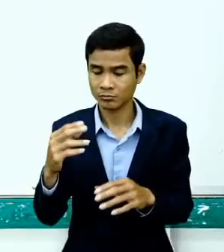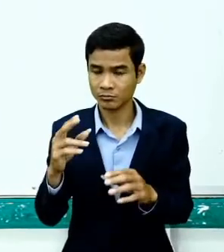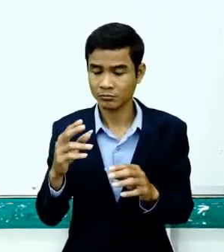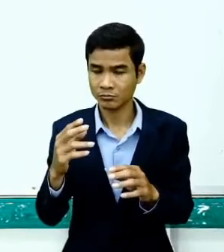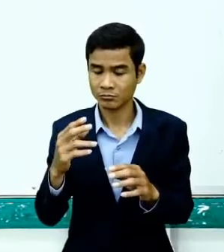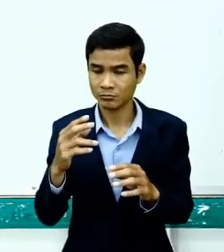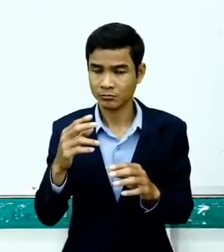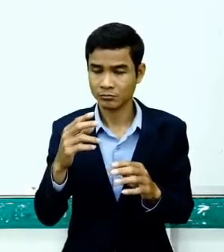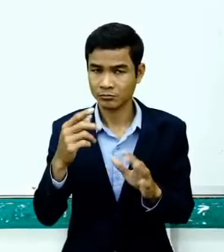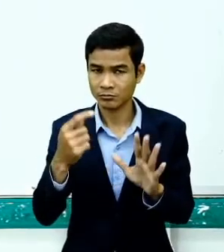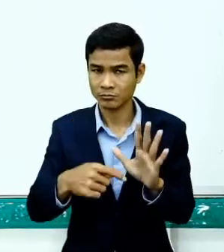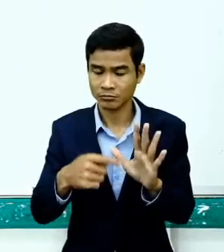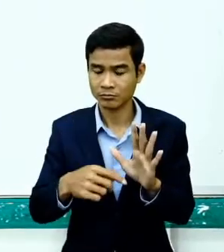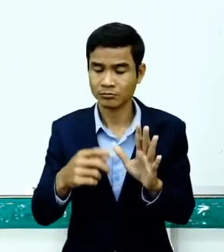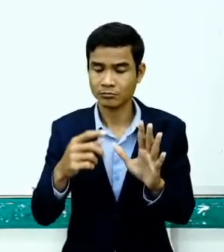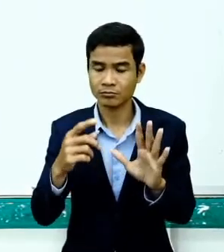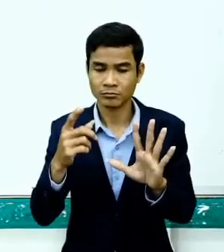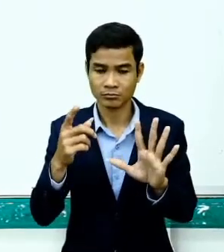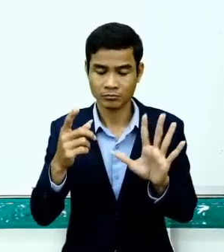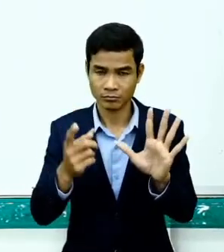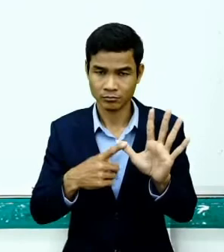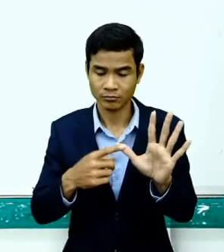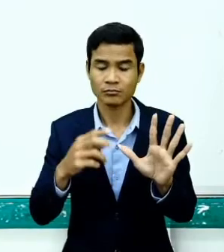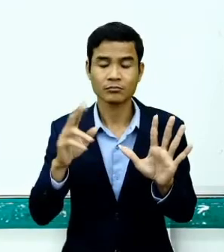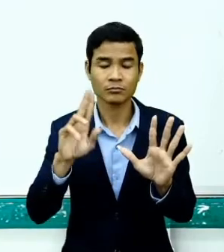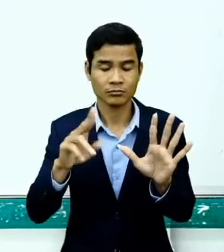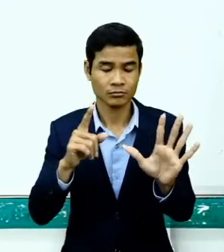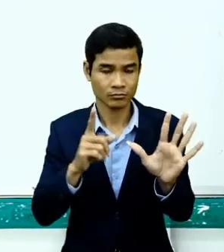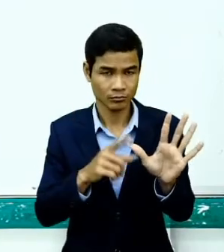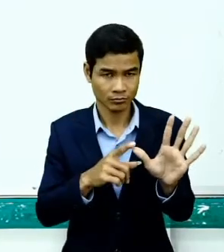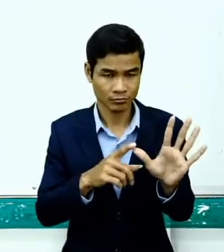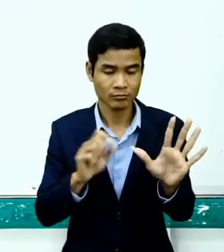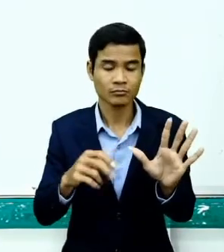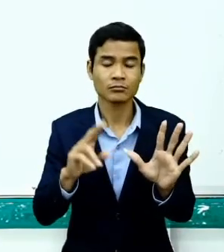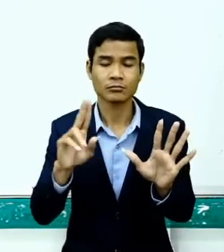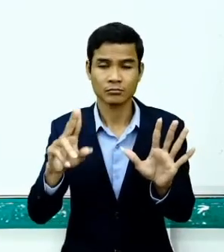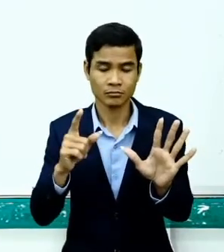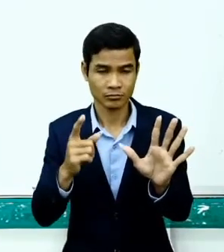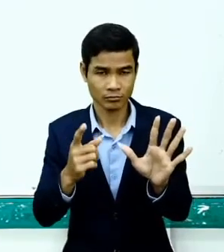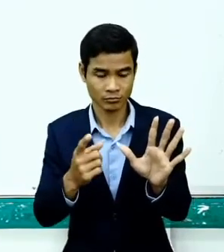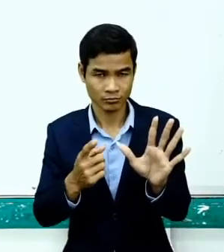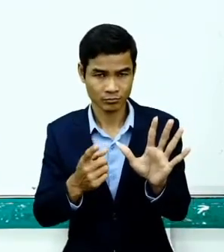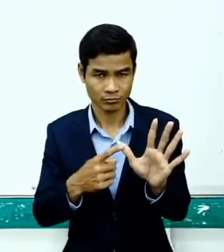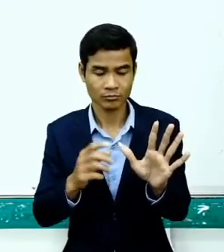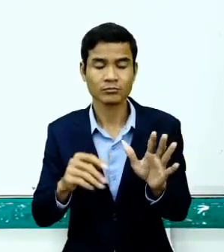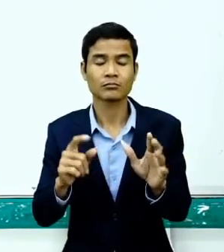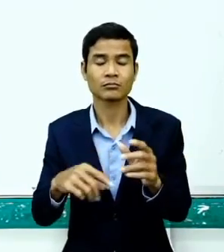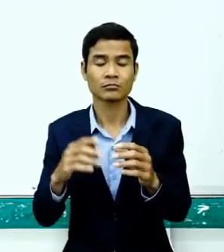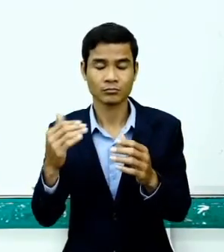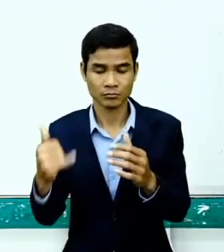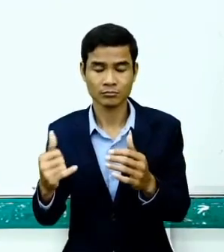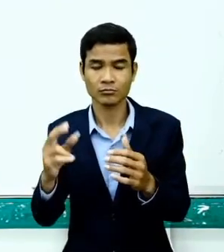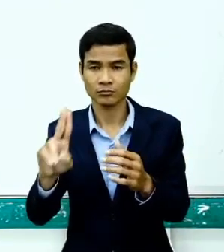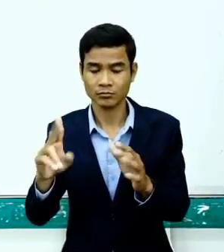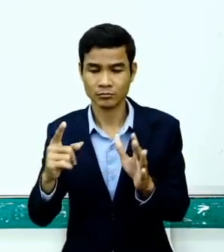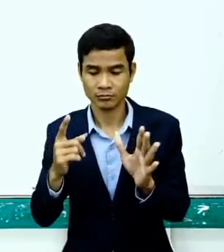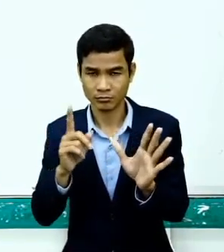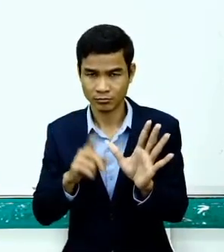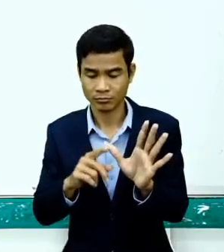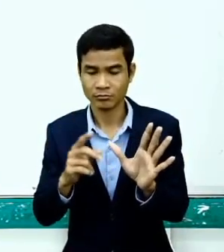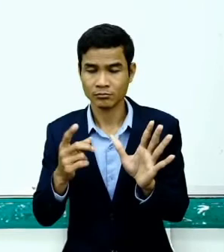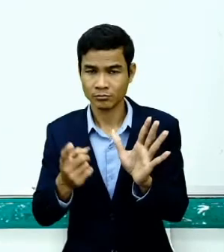និងស្រៈអេសអ៊ីកូនកូនអានចំណងជើងជាមួយអ្នកគ្រូម្ដងទៀត